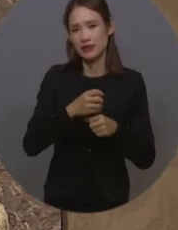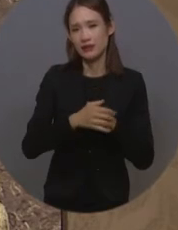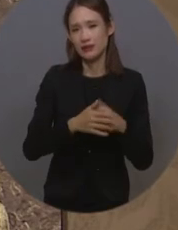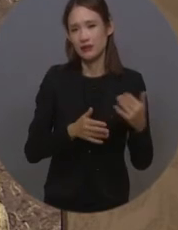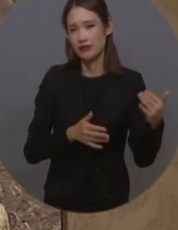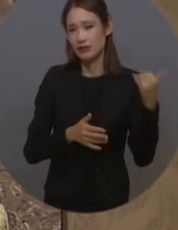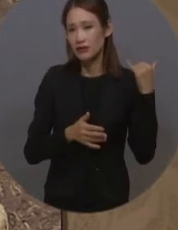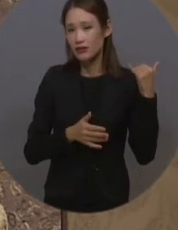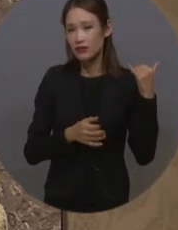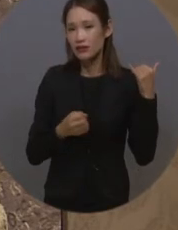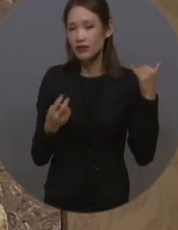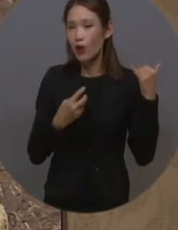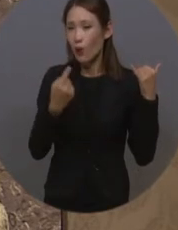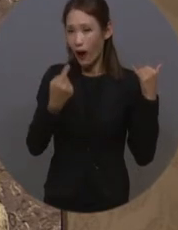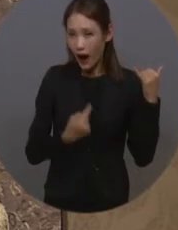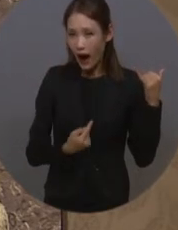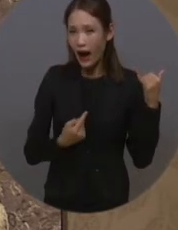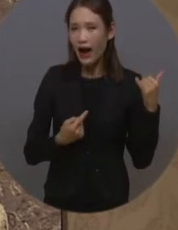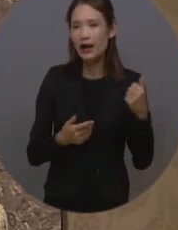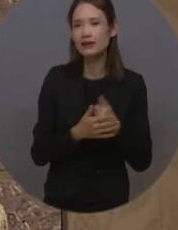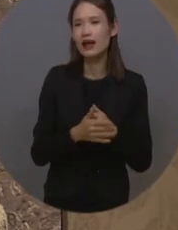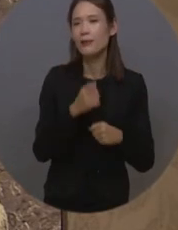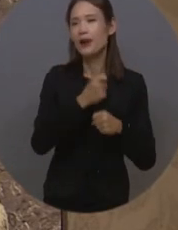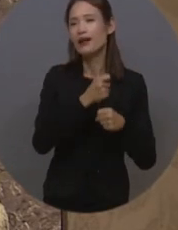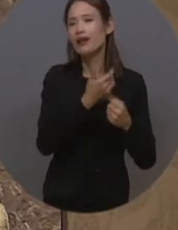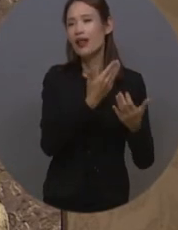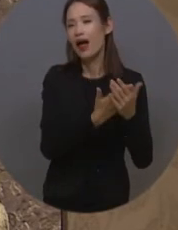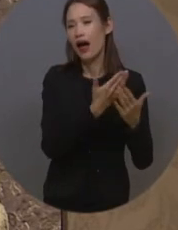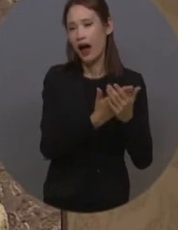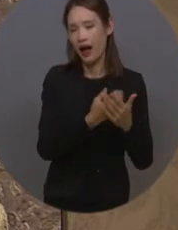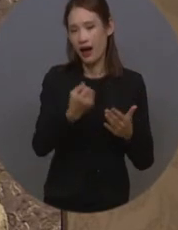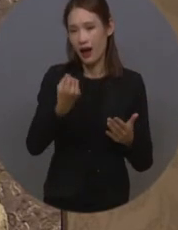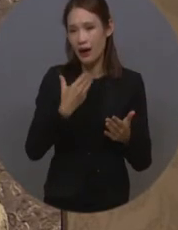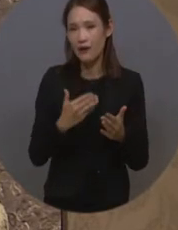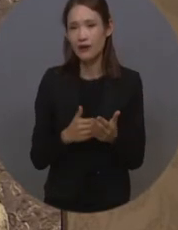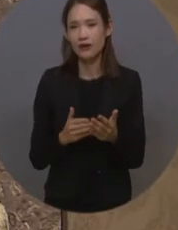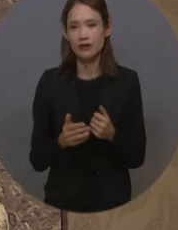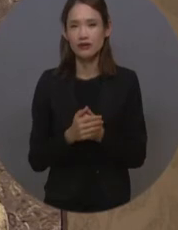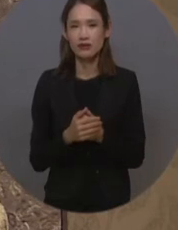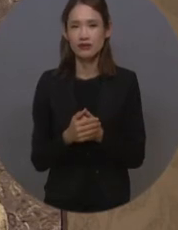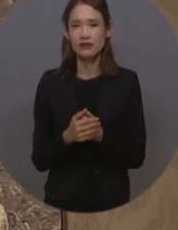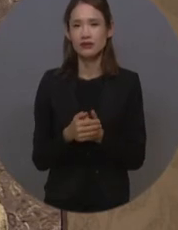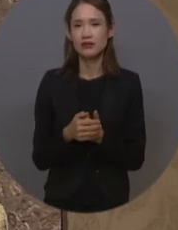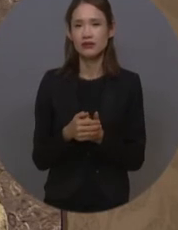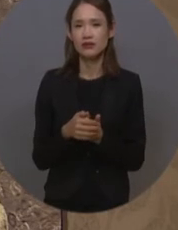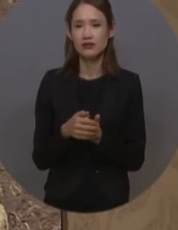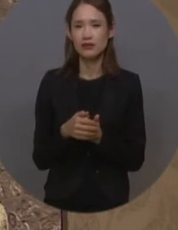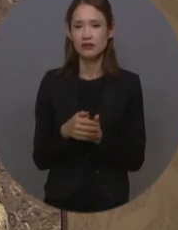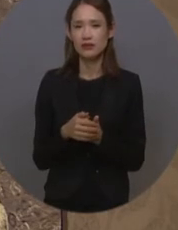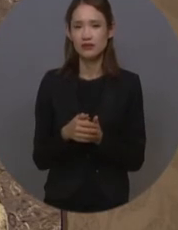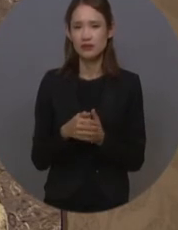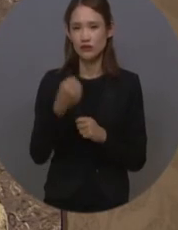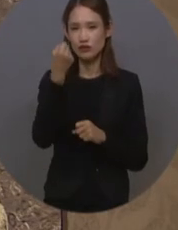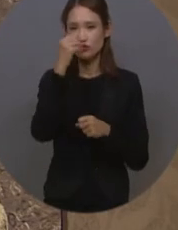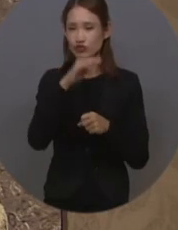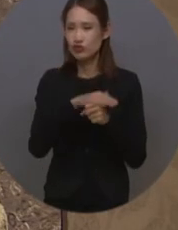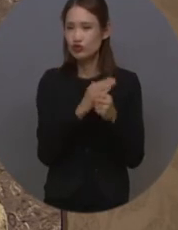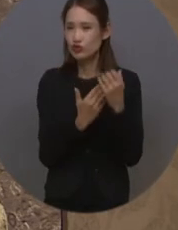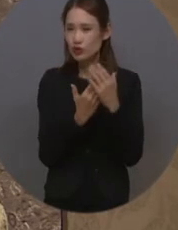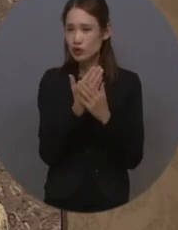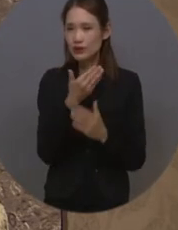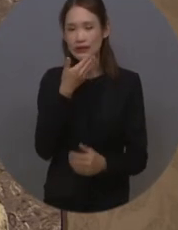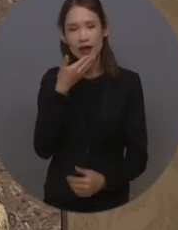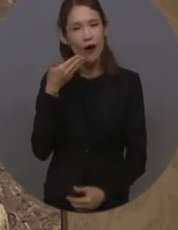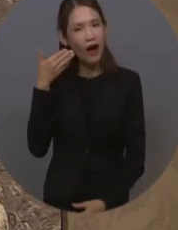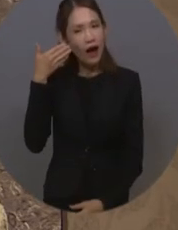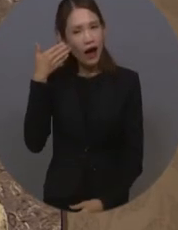그쪽에서도 그래도 와서 재서 어떻게든 만들어 달라. 오, 그래서 이제 정말요? 그랬는데 이제 저희가 이 구두는